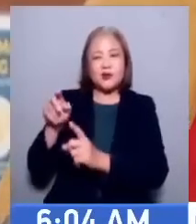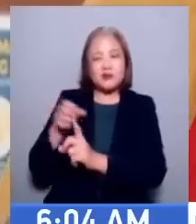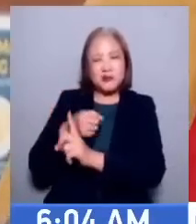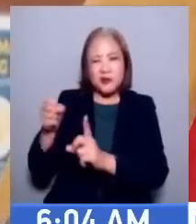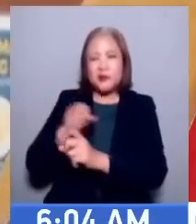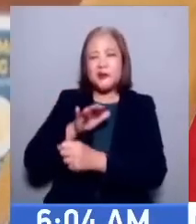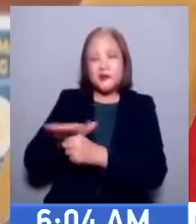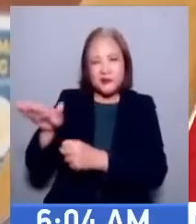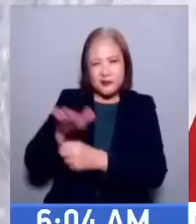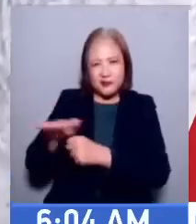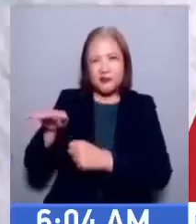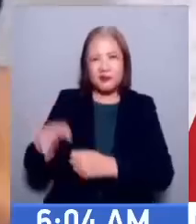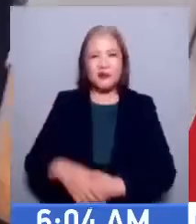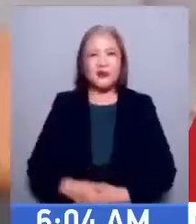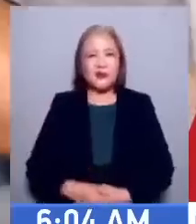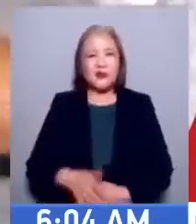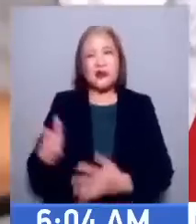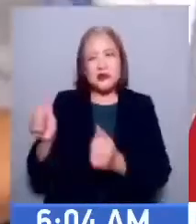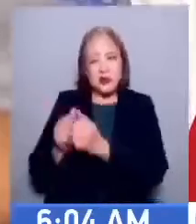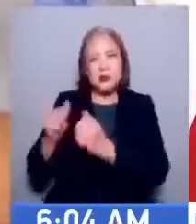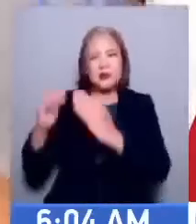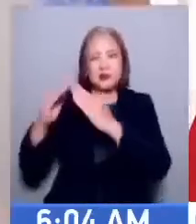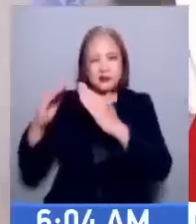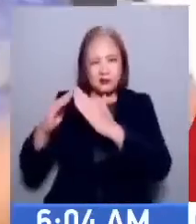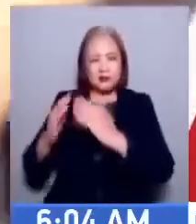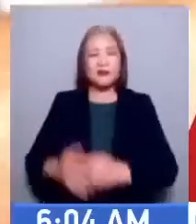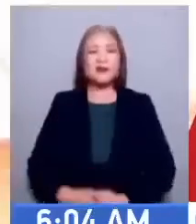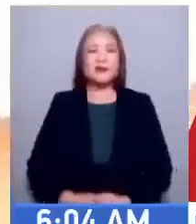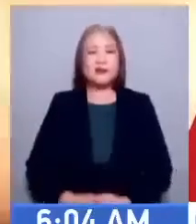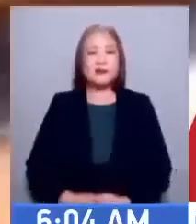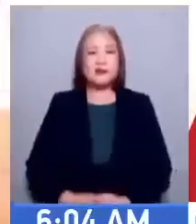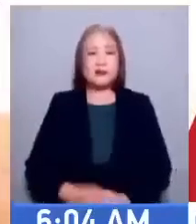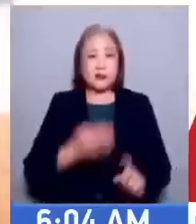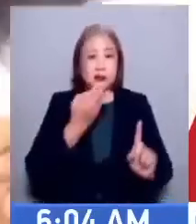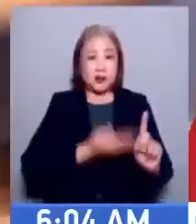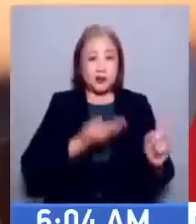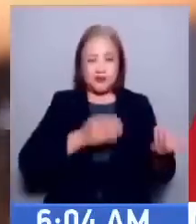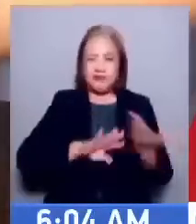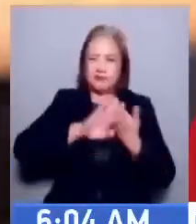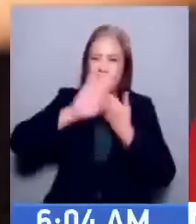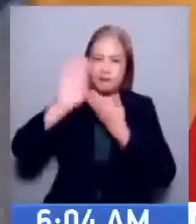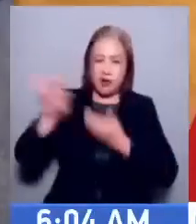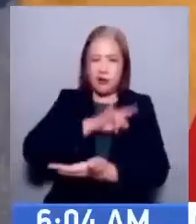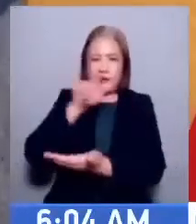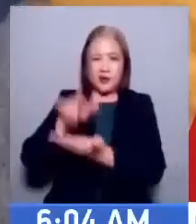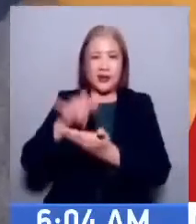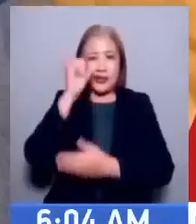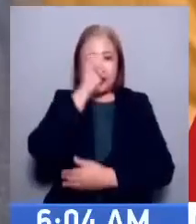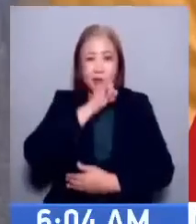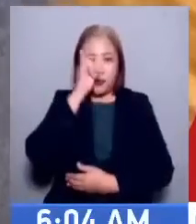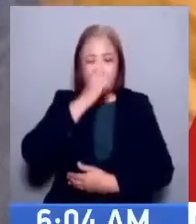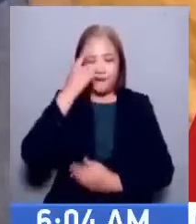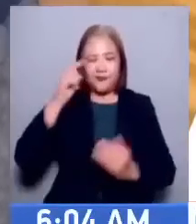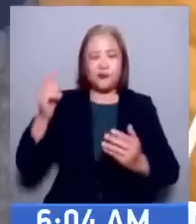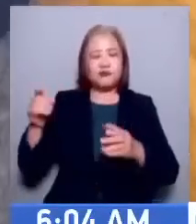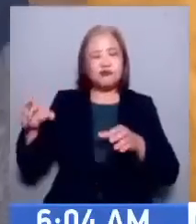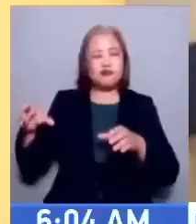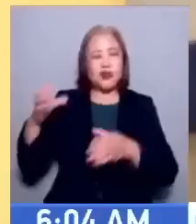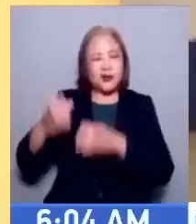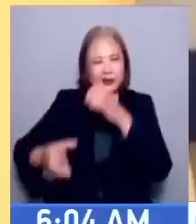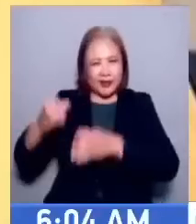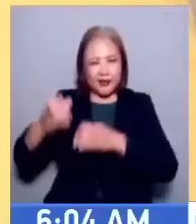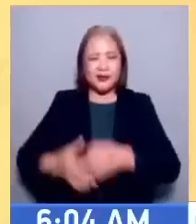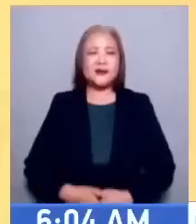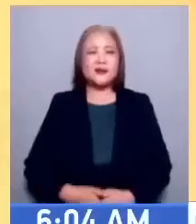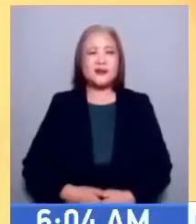Yeah. Mga kasama sa bahay ang victim. Ibinyahe na kanina pabalik ng Iloilo ang akusado para iharap sa korte. Itong unang balita sa Maynila,